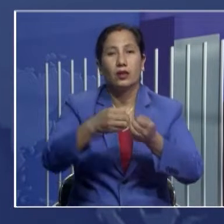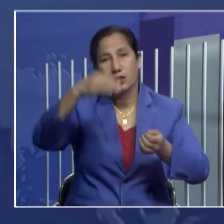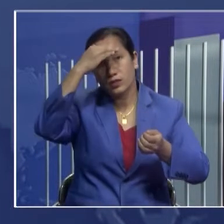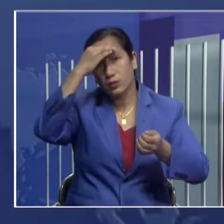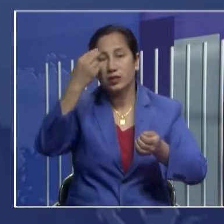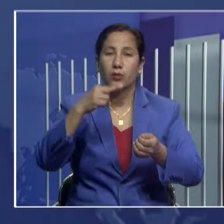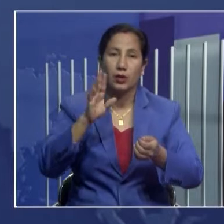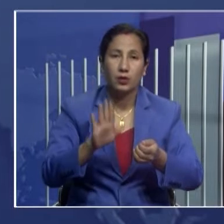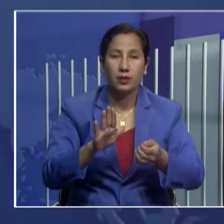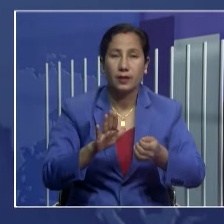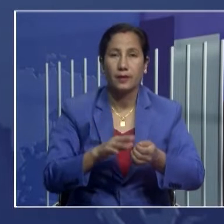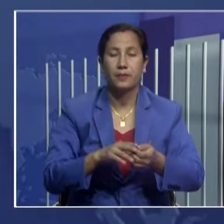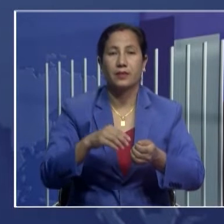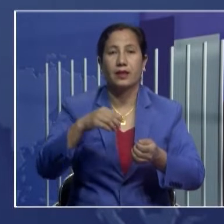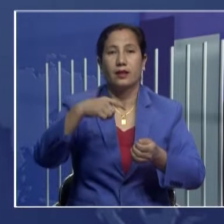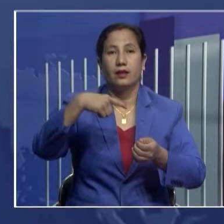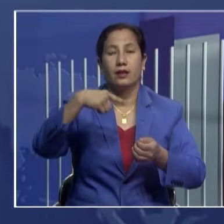दिनुभएको छ।